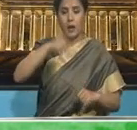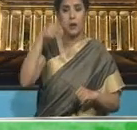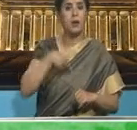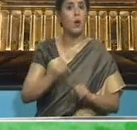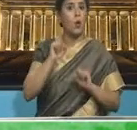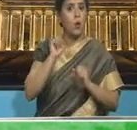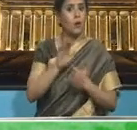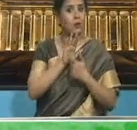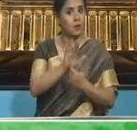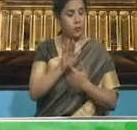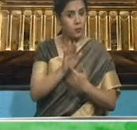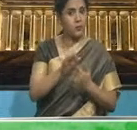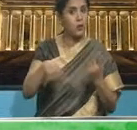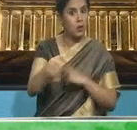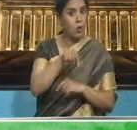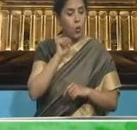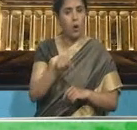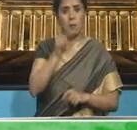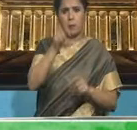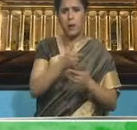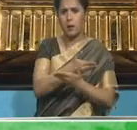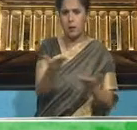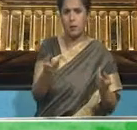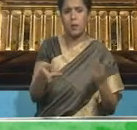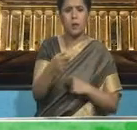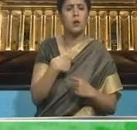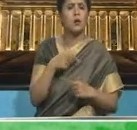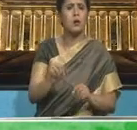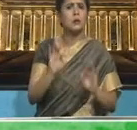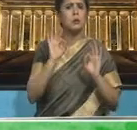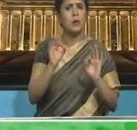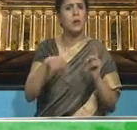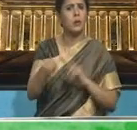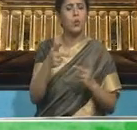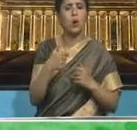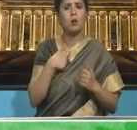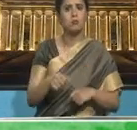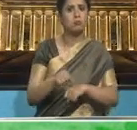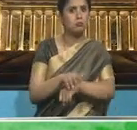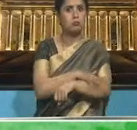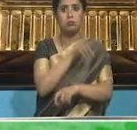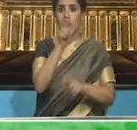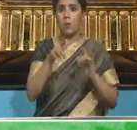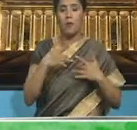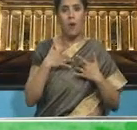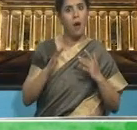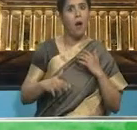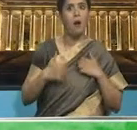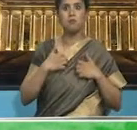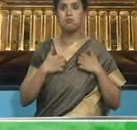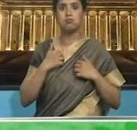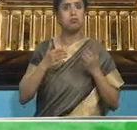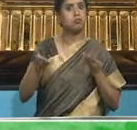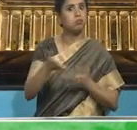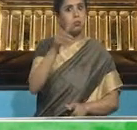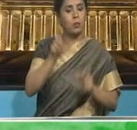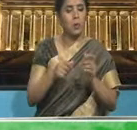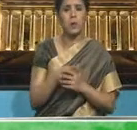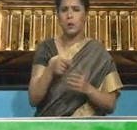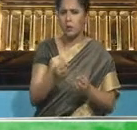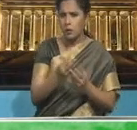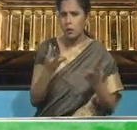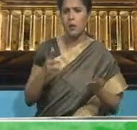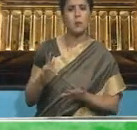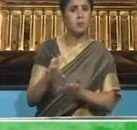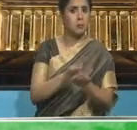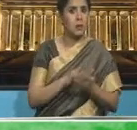प्रति जन सामान्यों के बीच विशेष उत्साह देखा जा रहा है। इसके अलावा विभिन्न क्षेत्रों